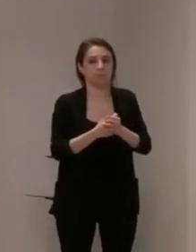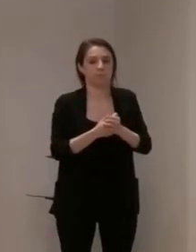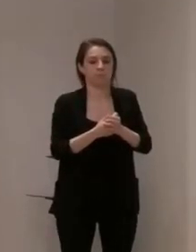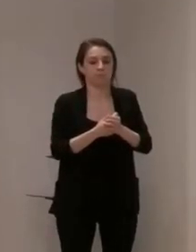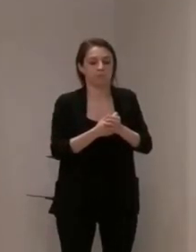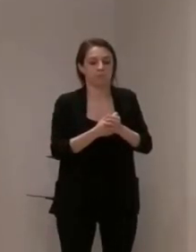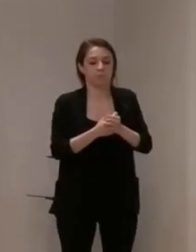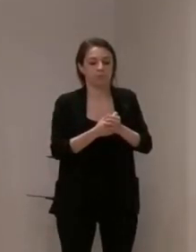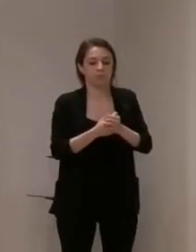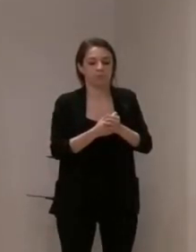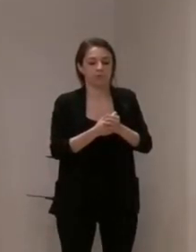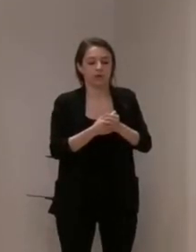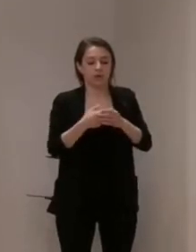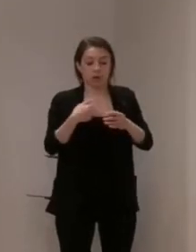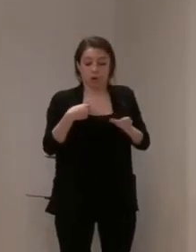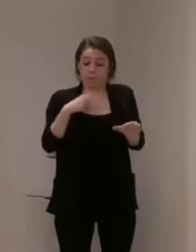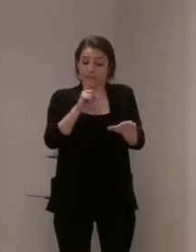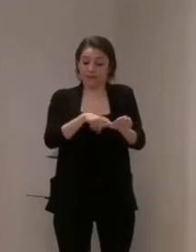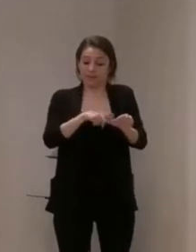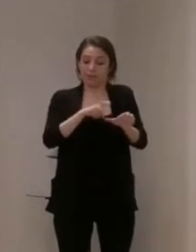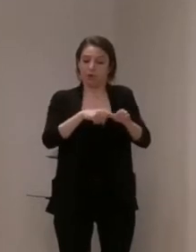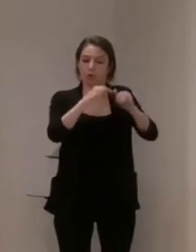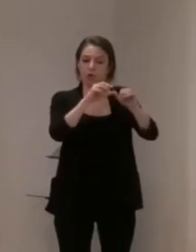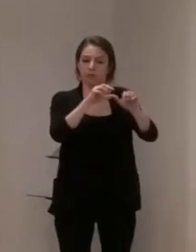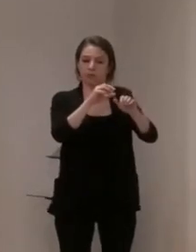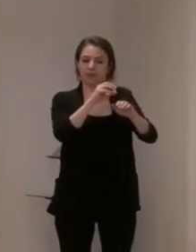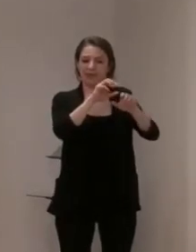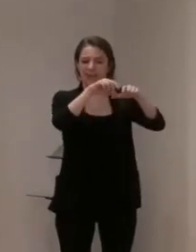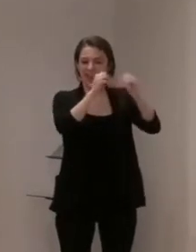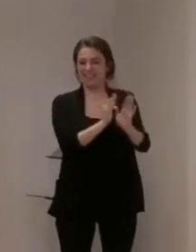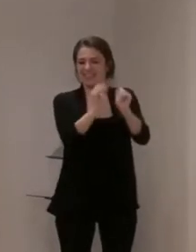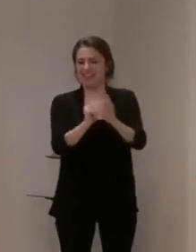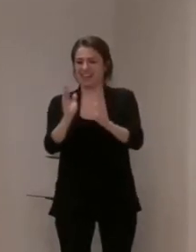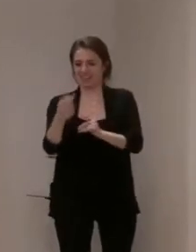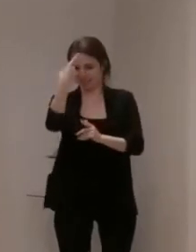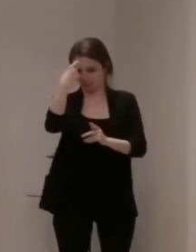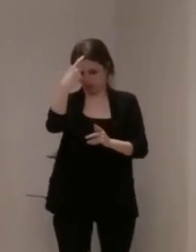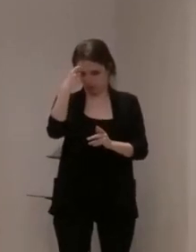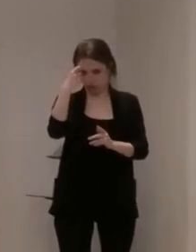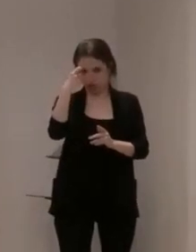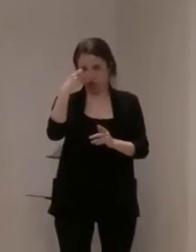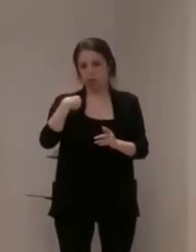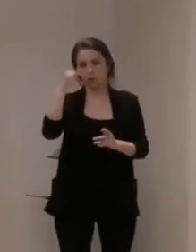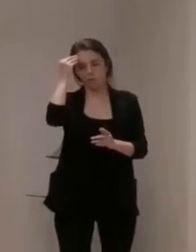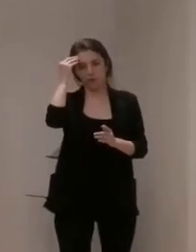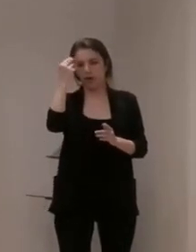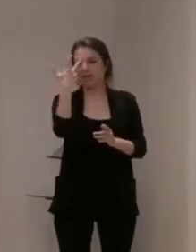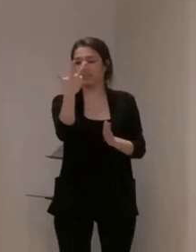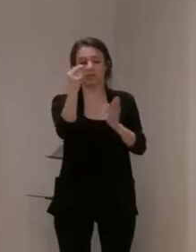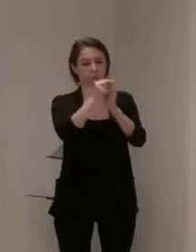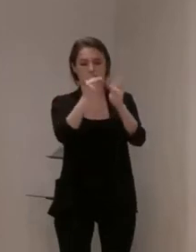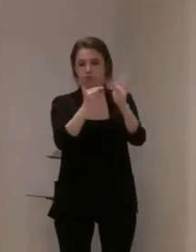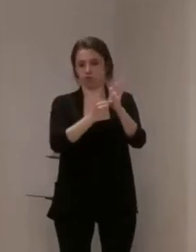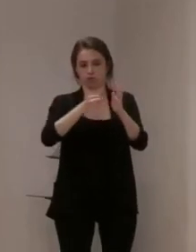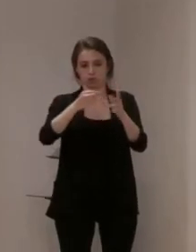som entitats memorialistes i en principi jo entenc que hi ha tres premisses importants, que és